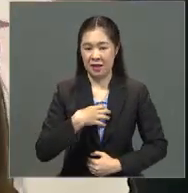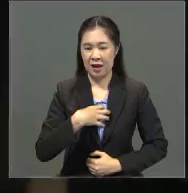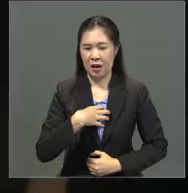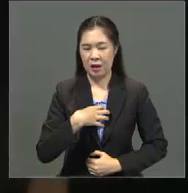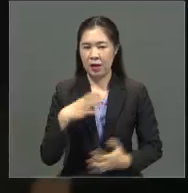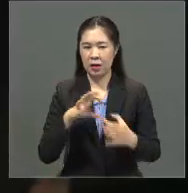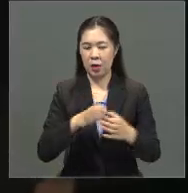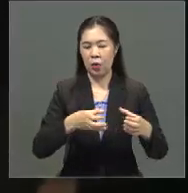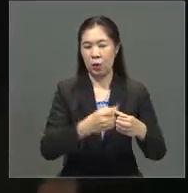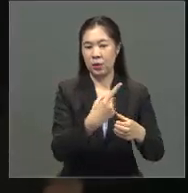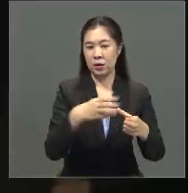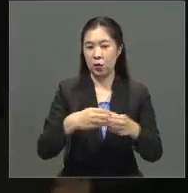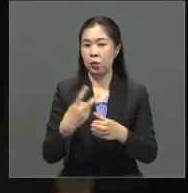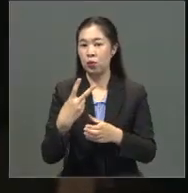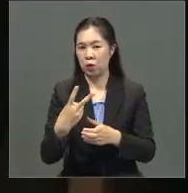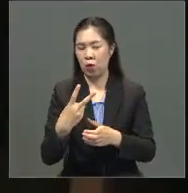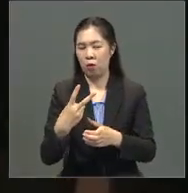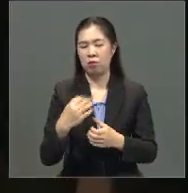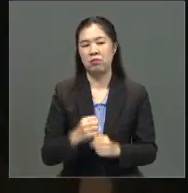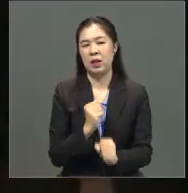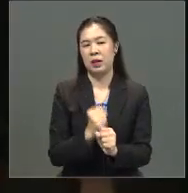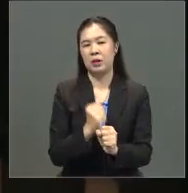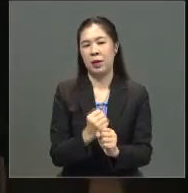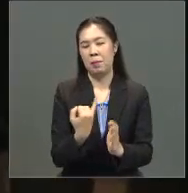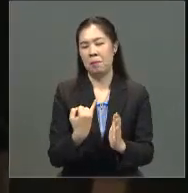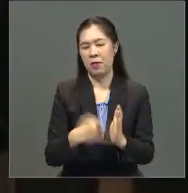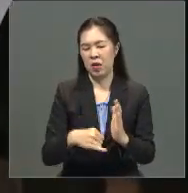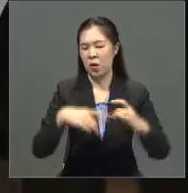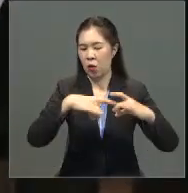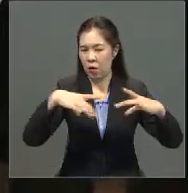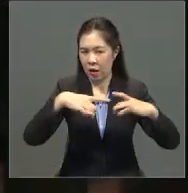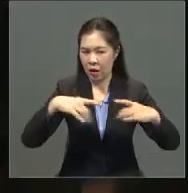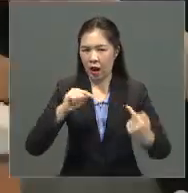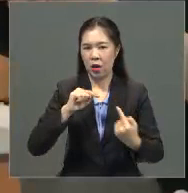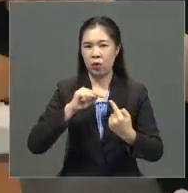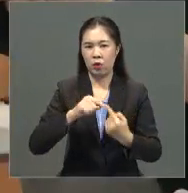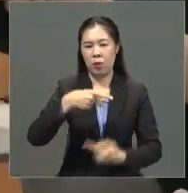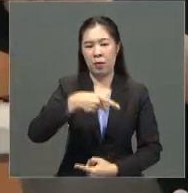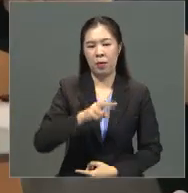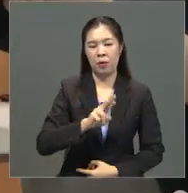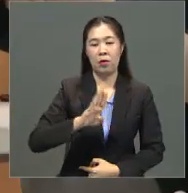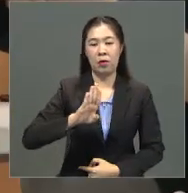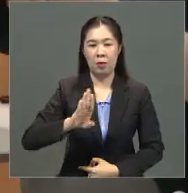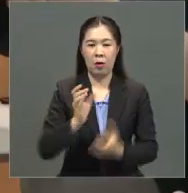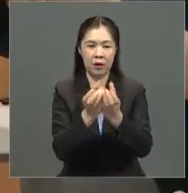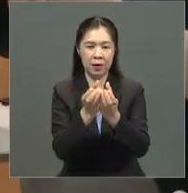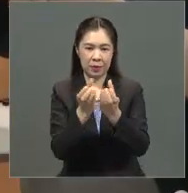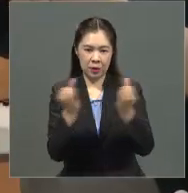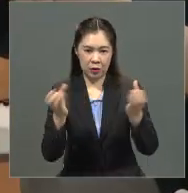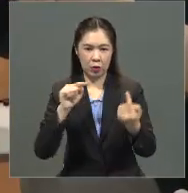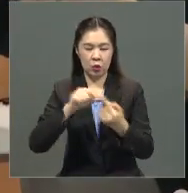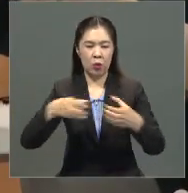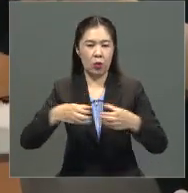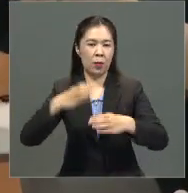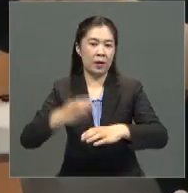แตะในเรื่องของบทหนึ่งและหมด 2นั้นถือว่าเป็นการกระทำที่ส่อไปในทางขัดหรือแย้งกับพระราชบัญญัติประกอบรัฐธรรมนูญว่าด้วย